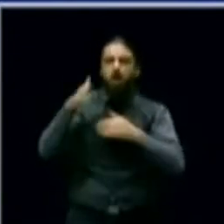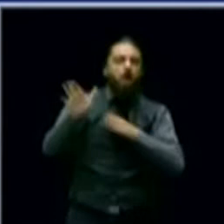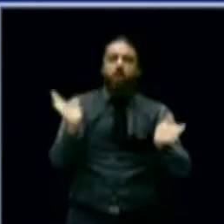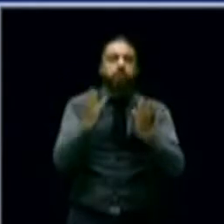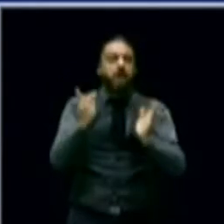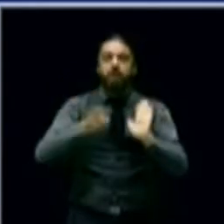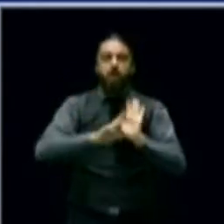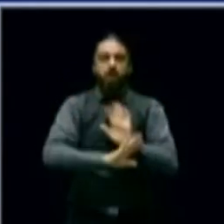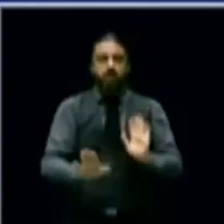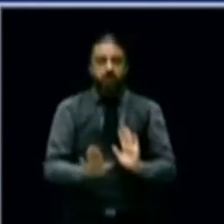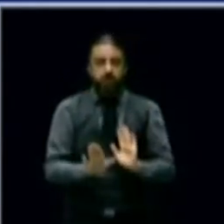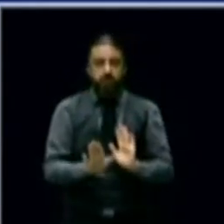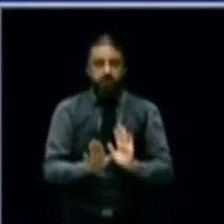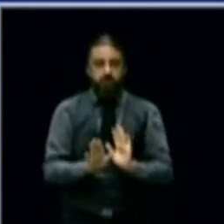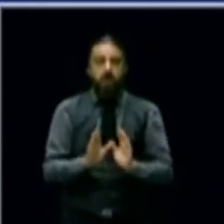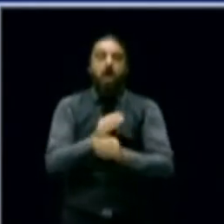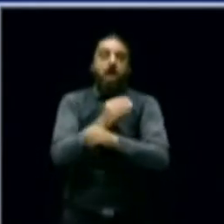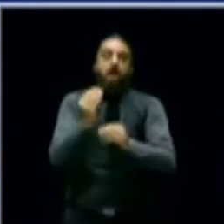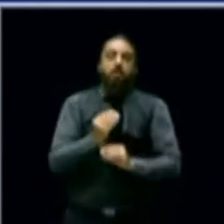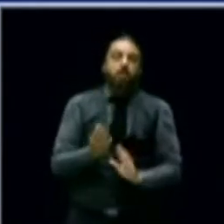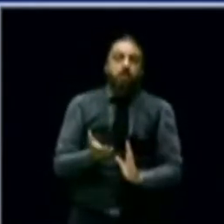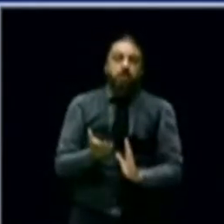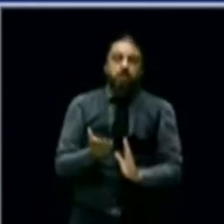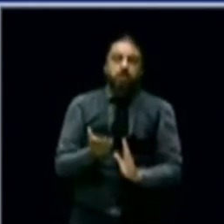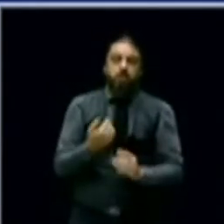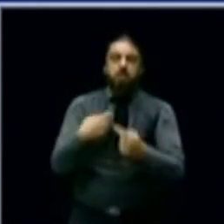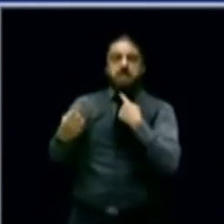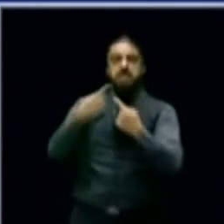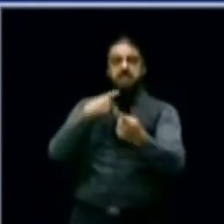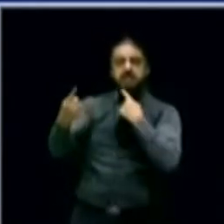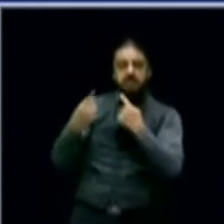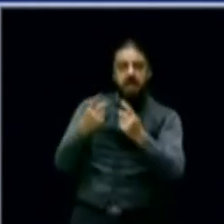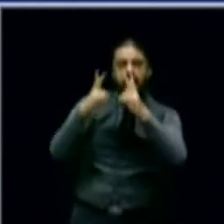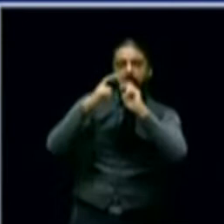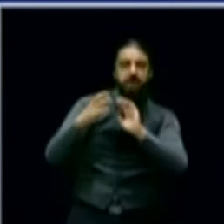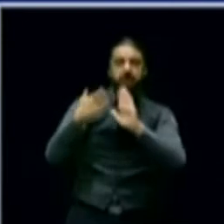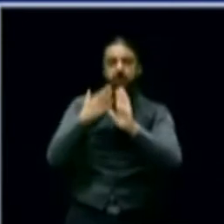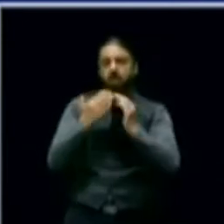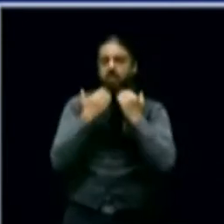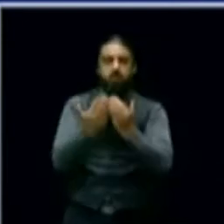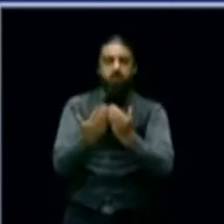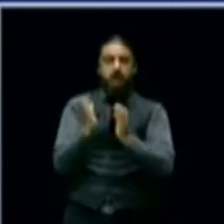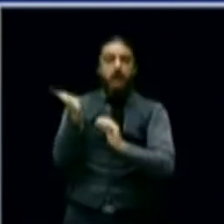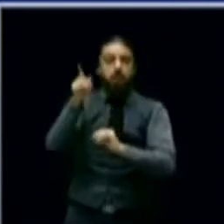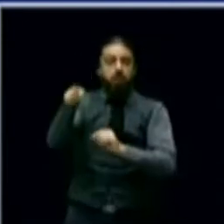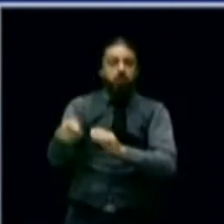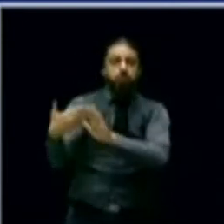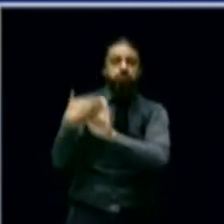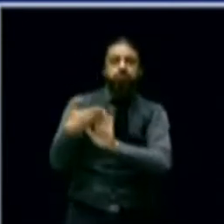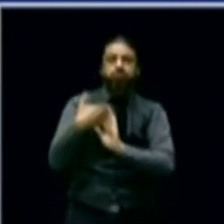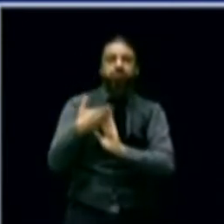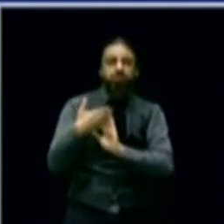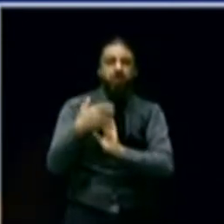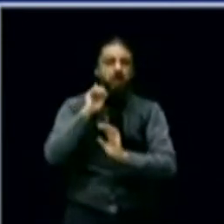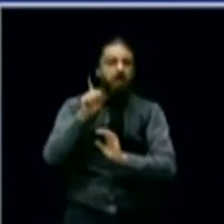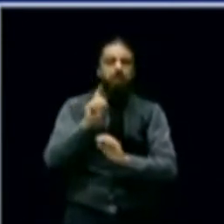Κατά συνέπεια, δεν μπορούμε να συζητάμε και να κάνουμε διερευνητικές επαφές όσο κάποιος προβαίνει σε μονομερείς ενέργειες.